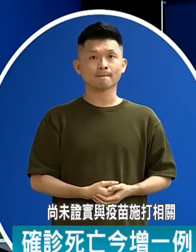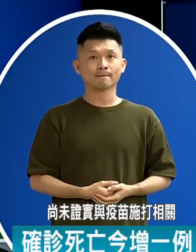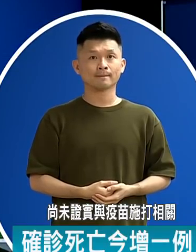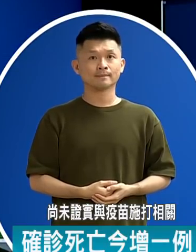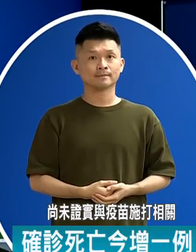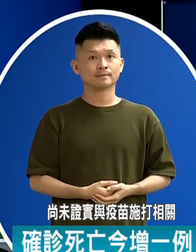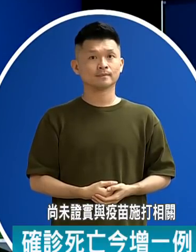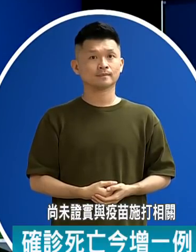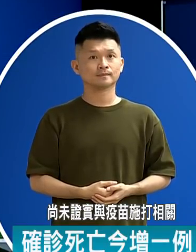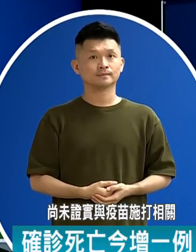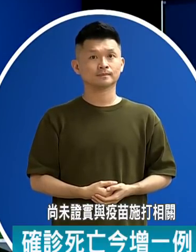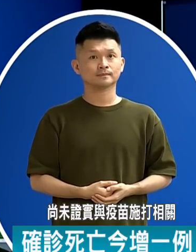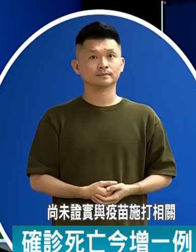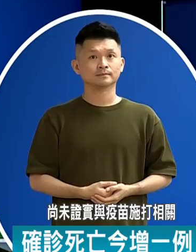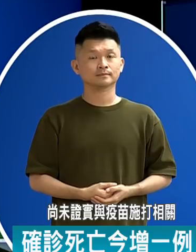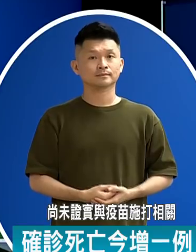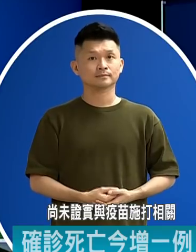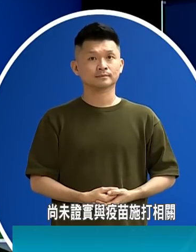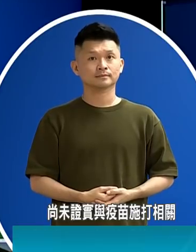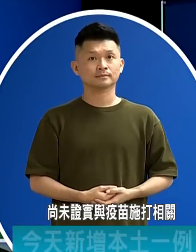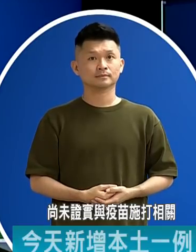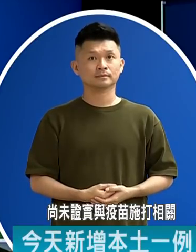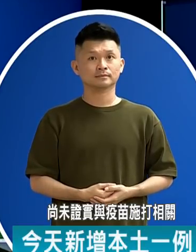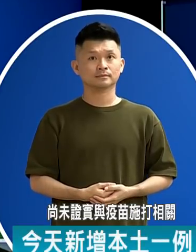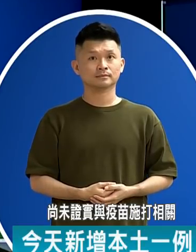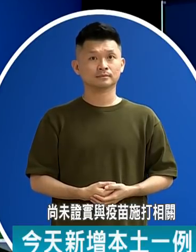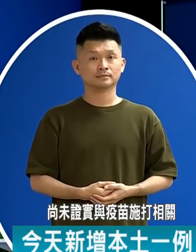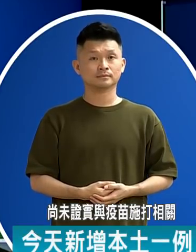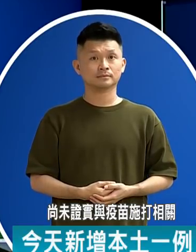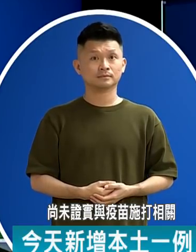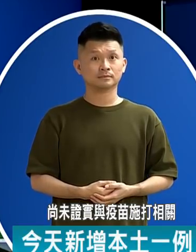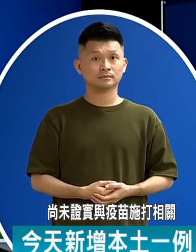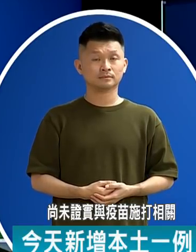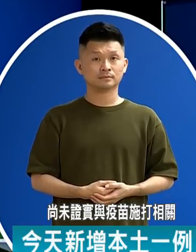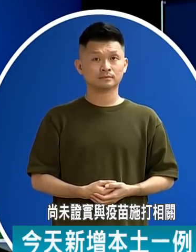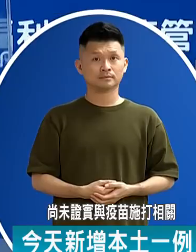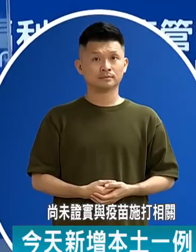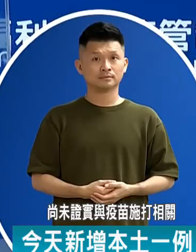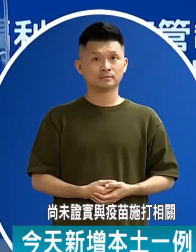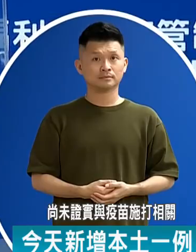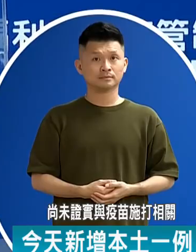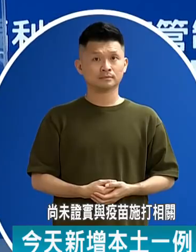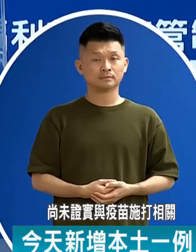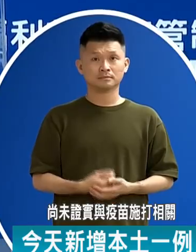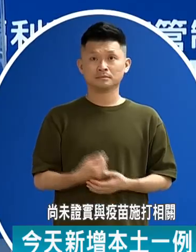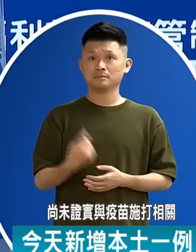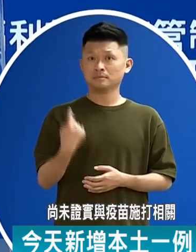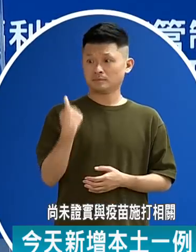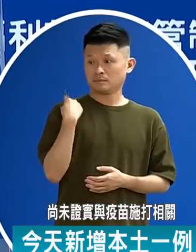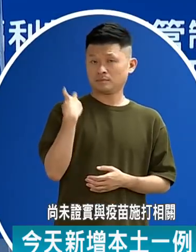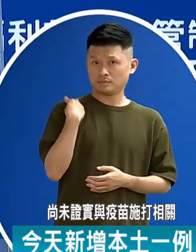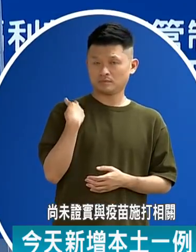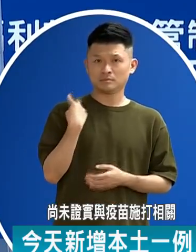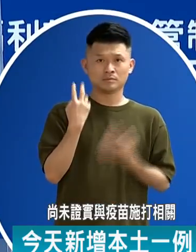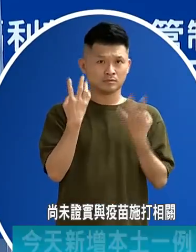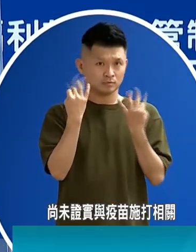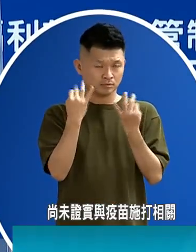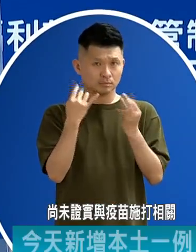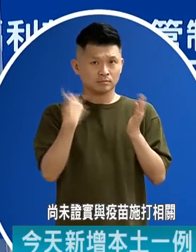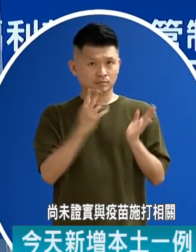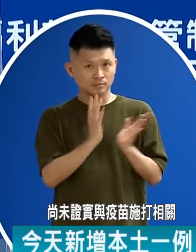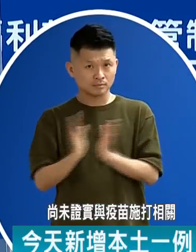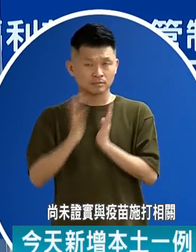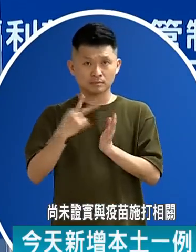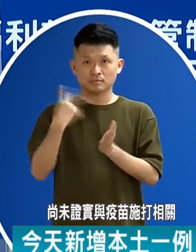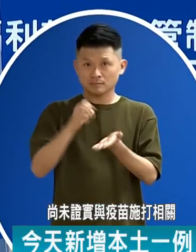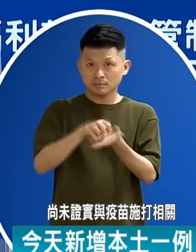好，那进来像那个致死率哈。也许我们这两天再整理一下，跟大家报告一